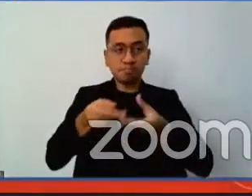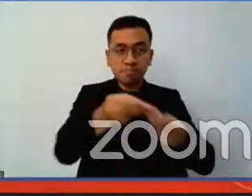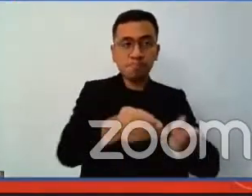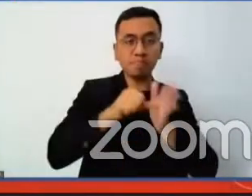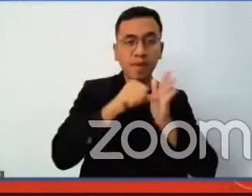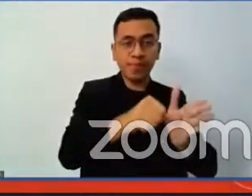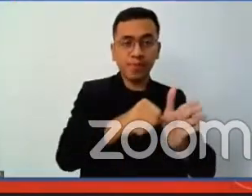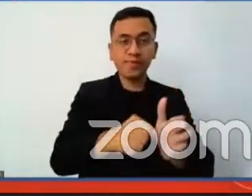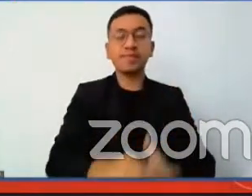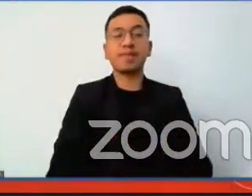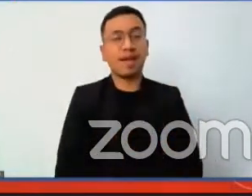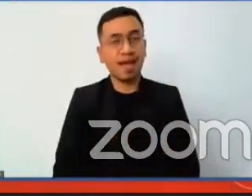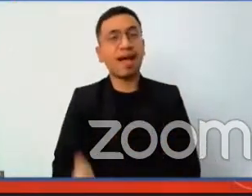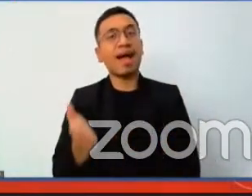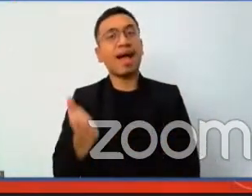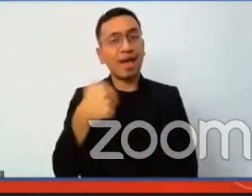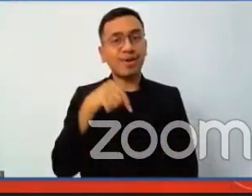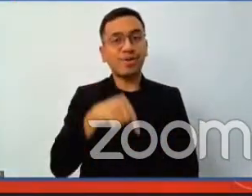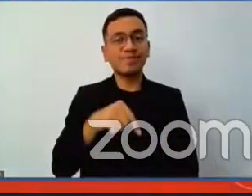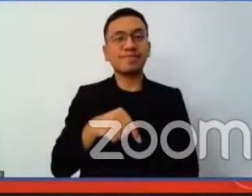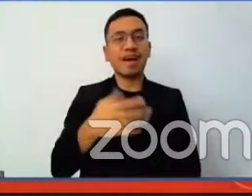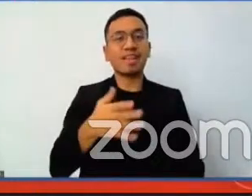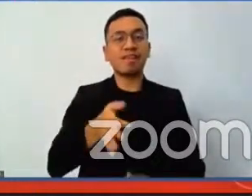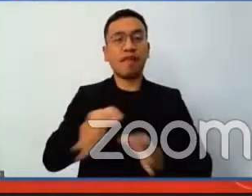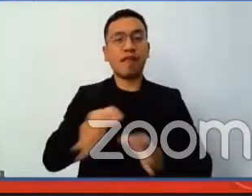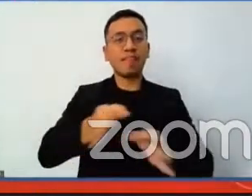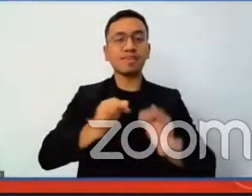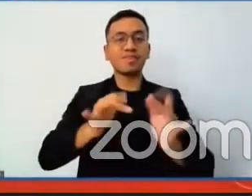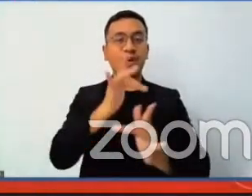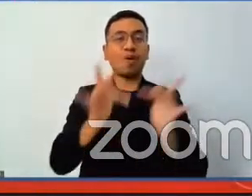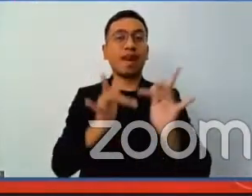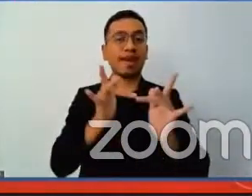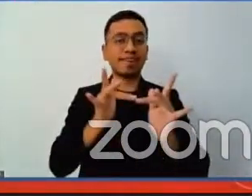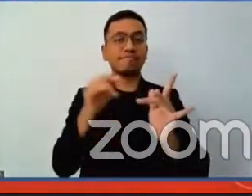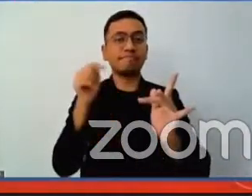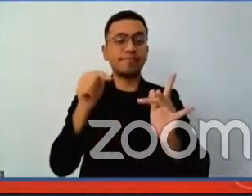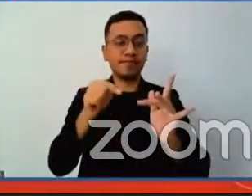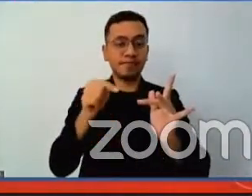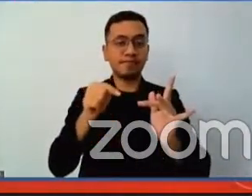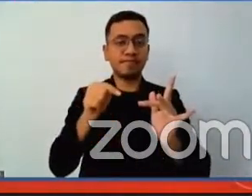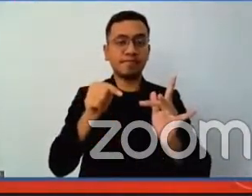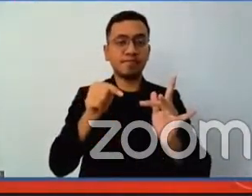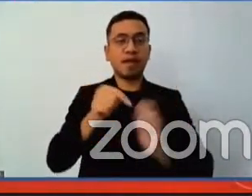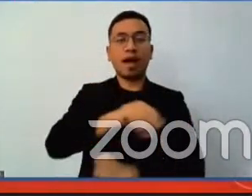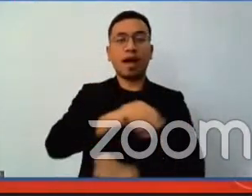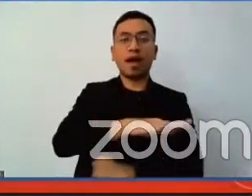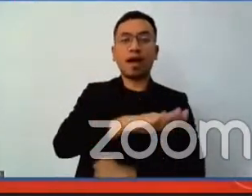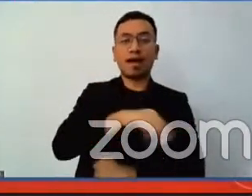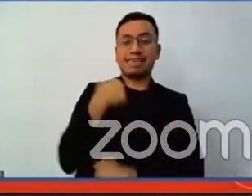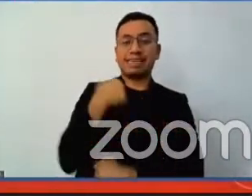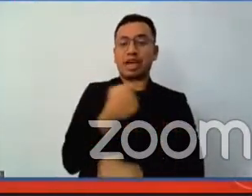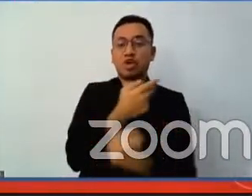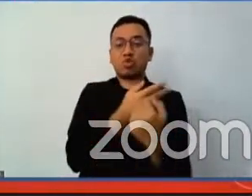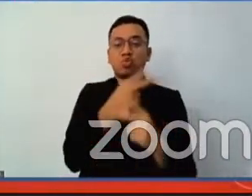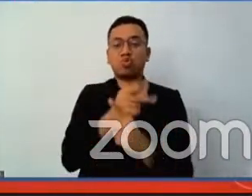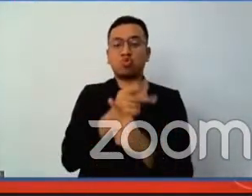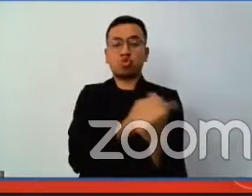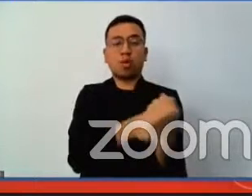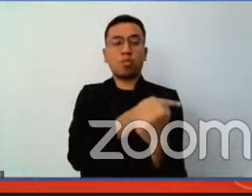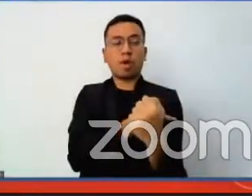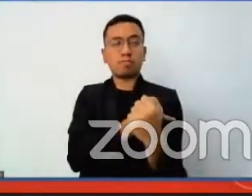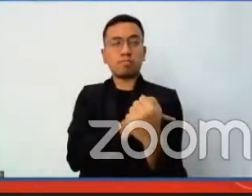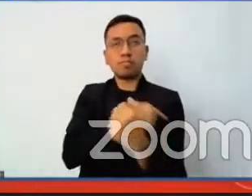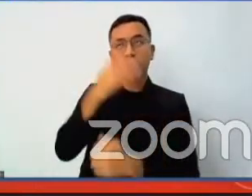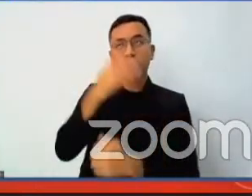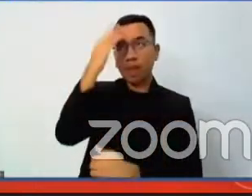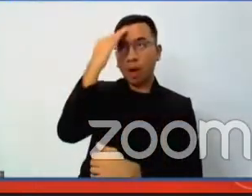ciptakan agar melalui fasilitas daring dapat kita tingkatkan kemampuan kita dalam menggunakan